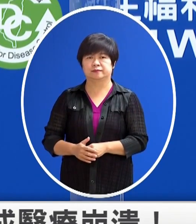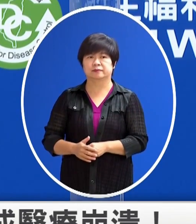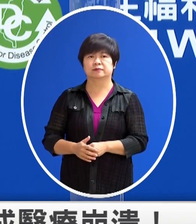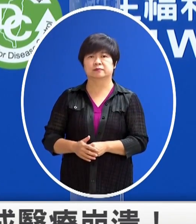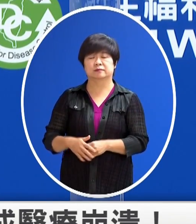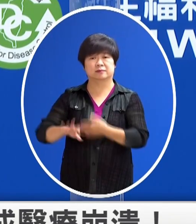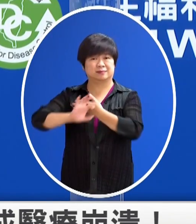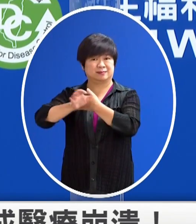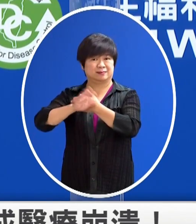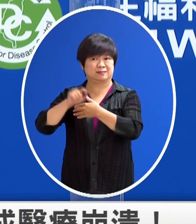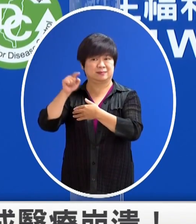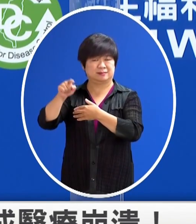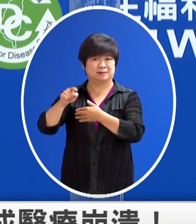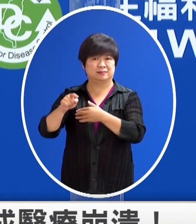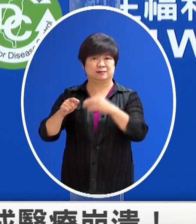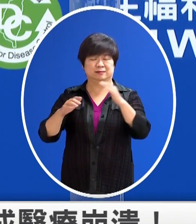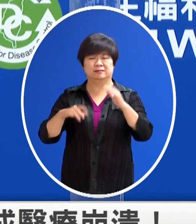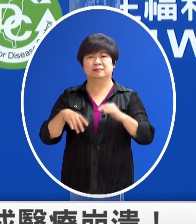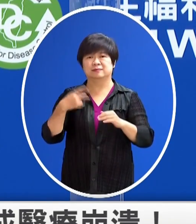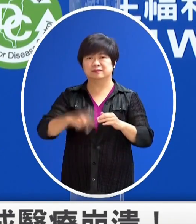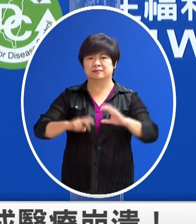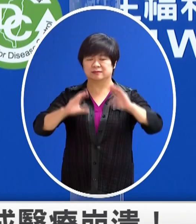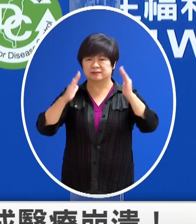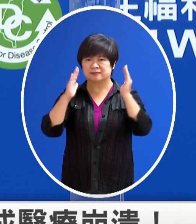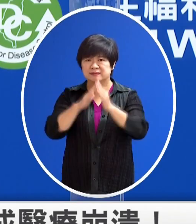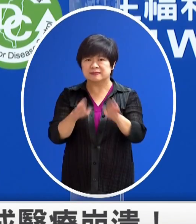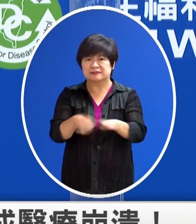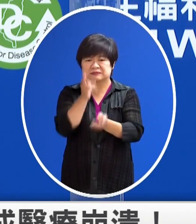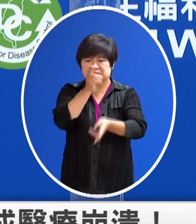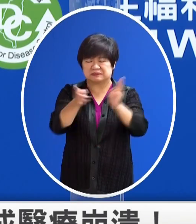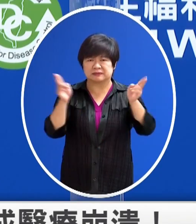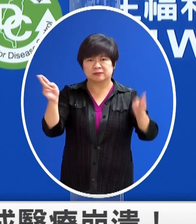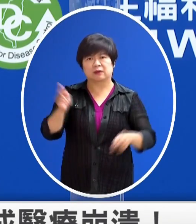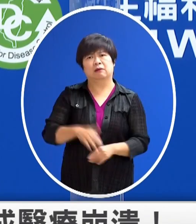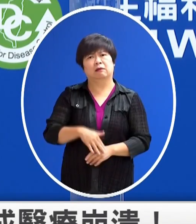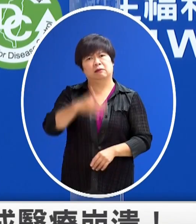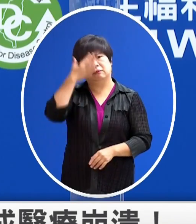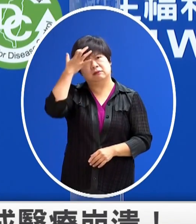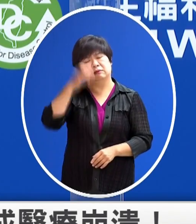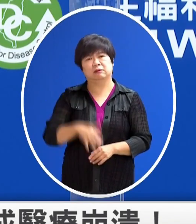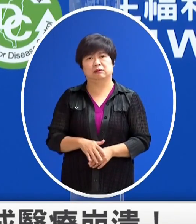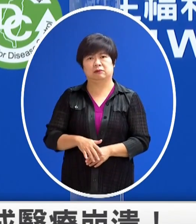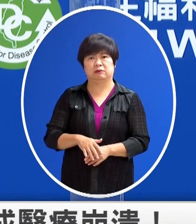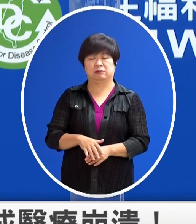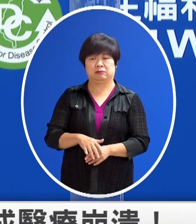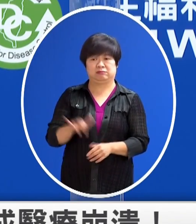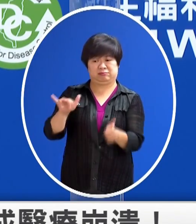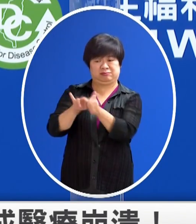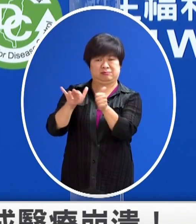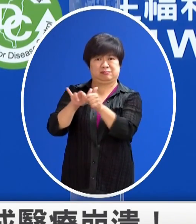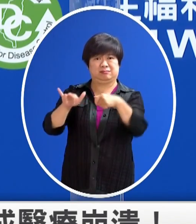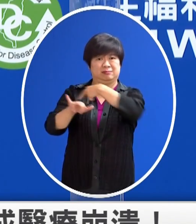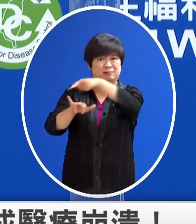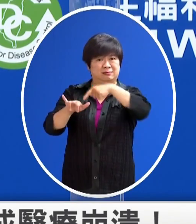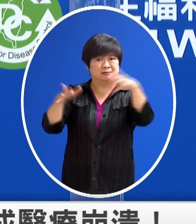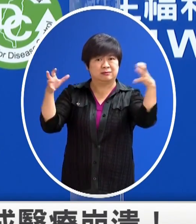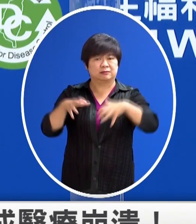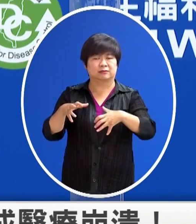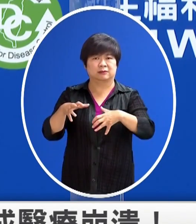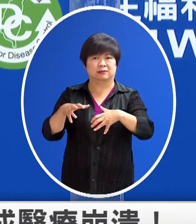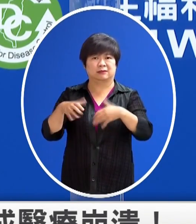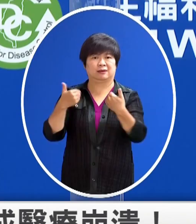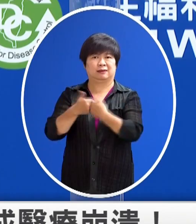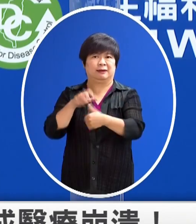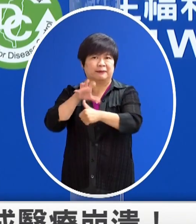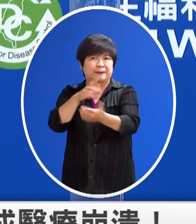启动疫调及相关的措施，造成比较国家的困扰。同班机的旅客也接受不必要的居家